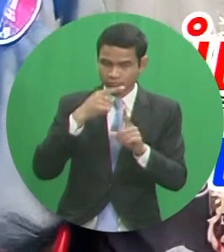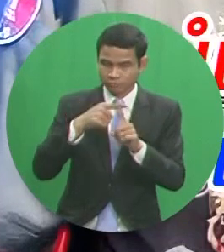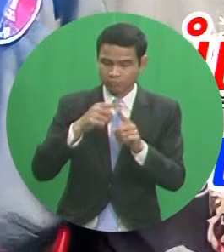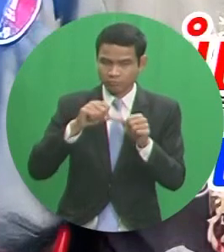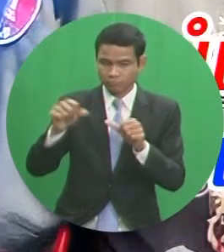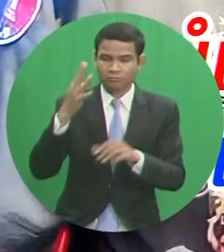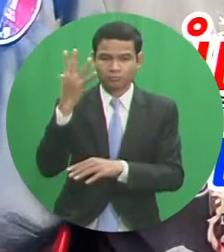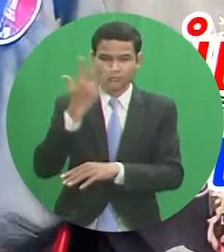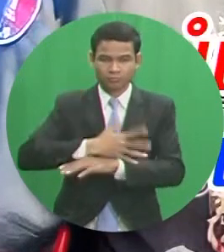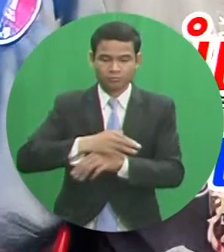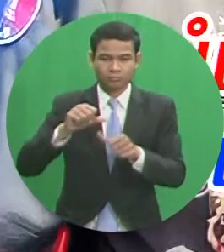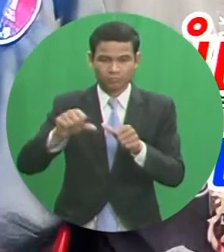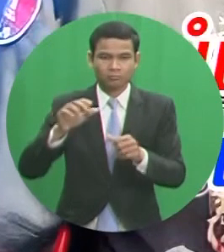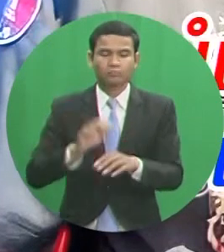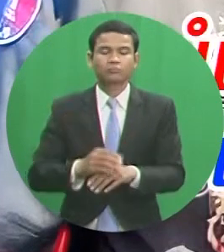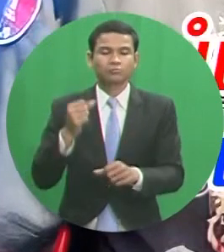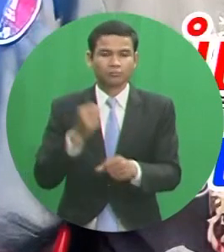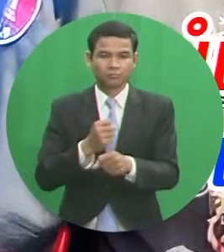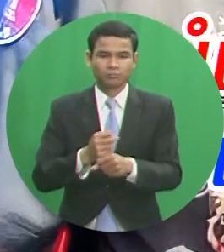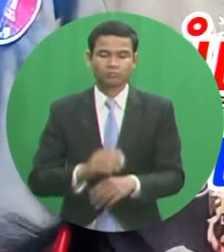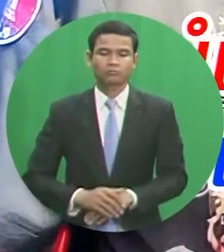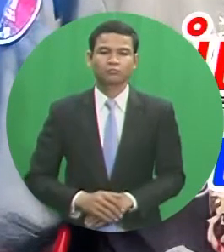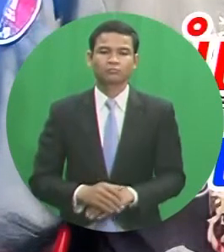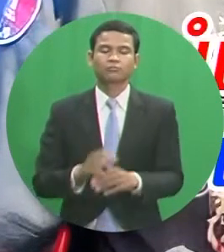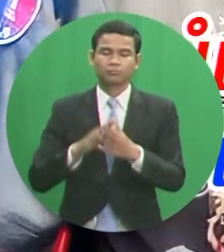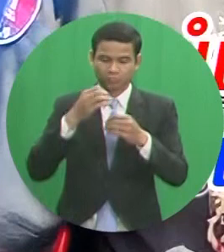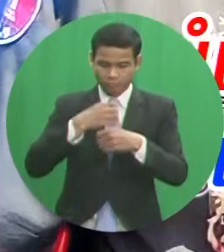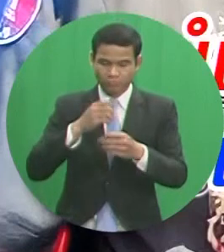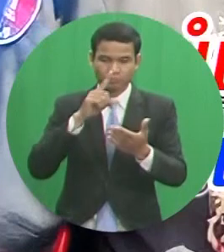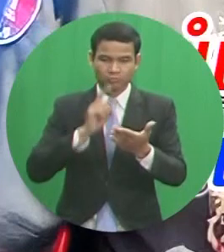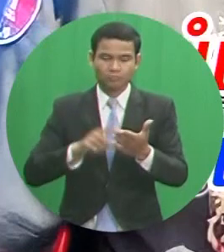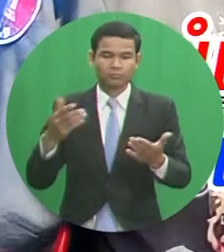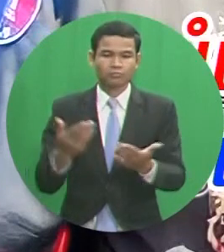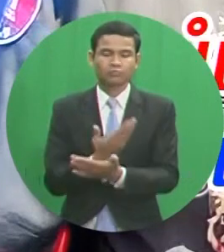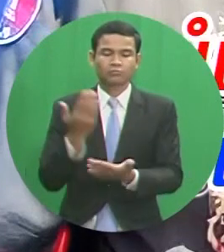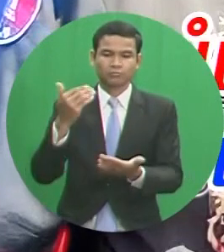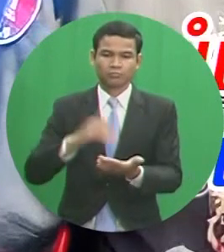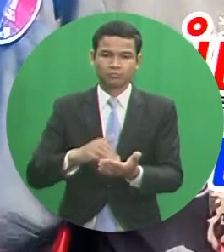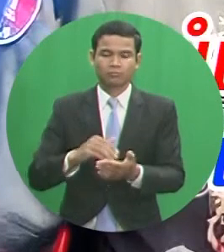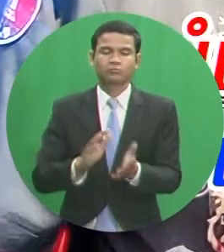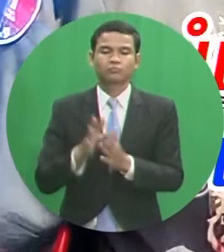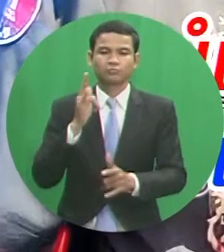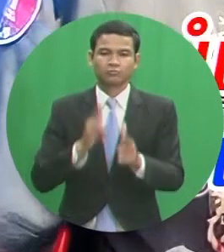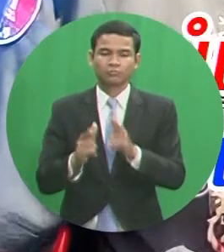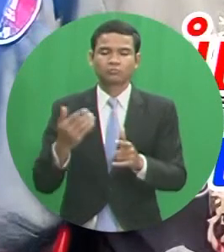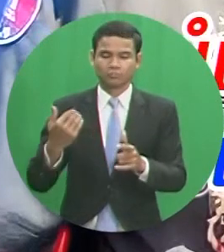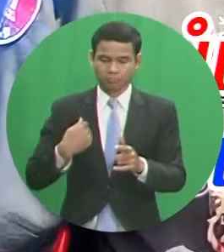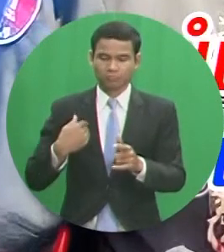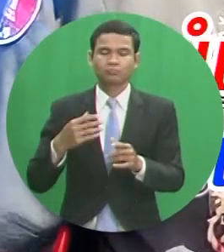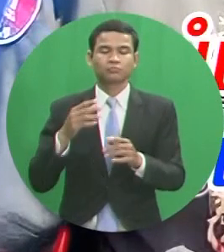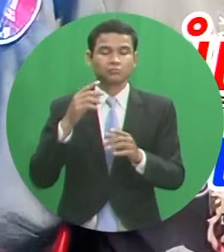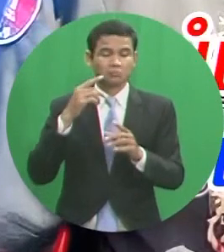อปรำไงไกรหนึ่งเตยทื่อสำนักทื่อแต่สายจิตไม่ทิศพอสันบ่าวเมียนข